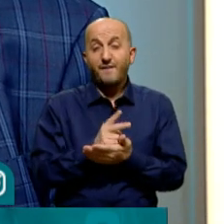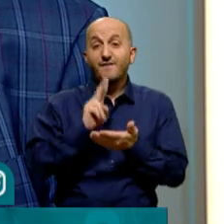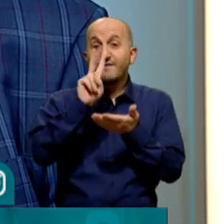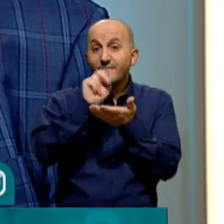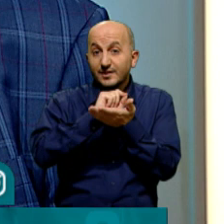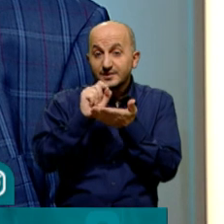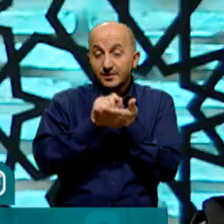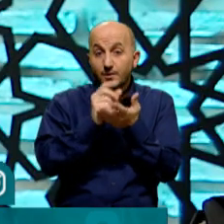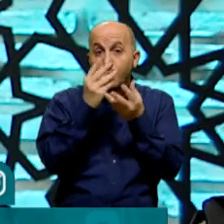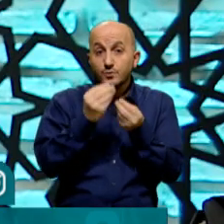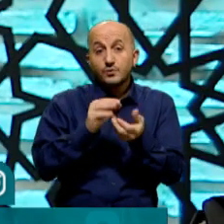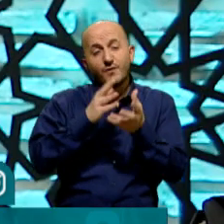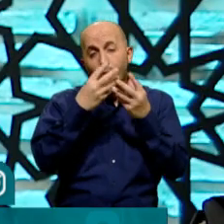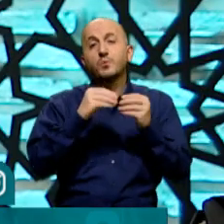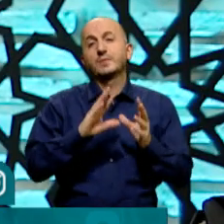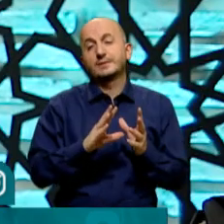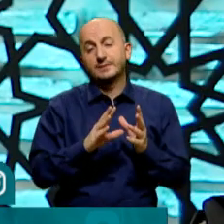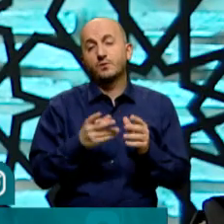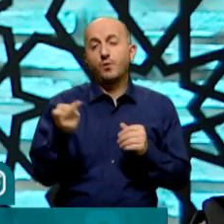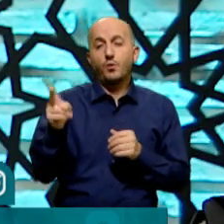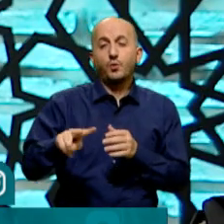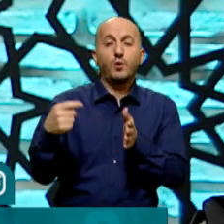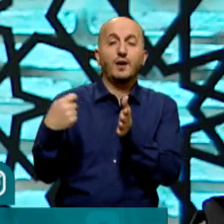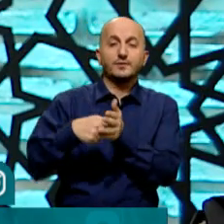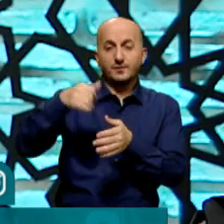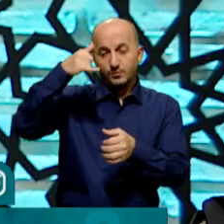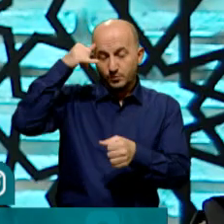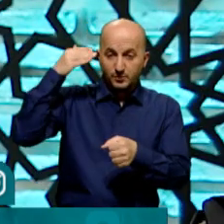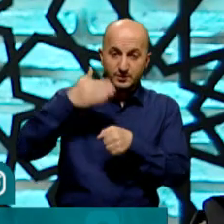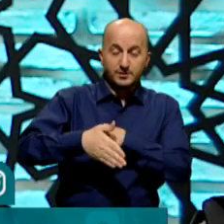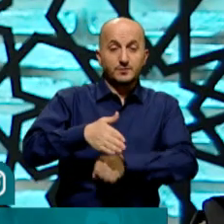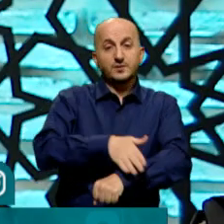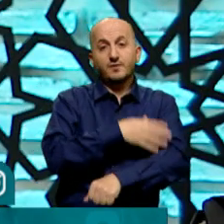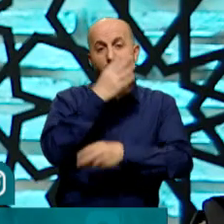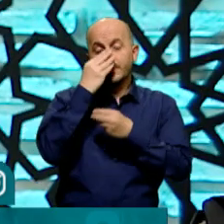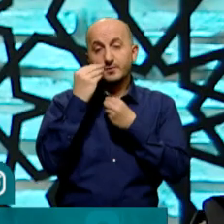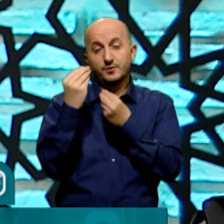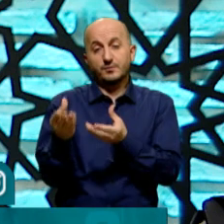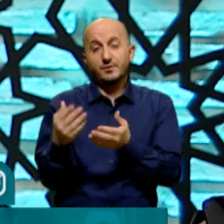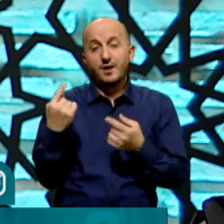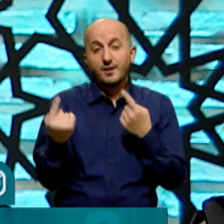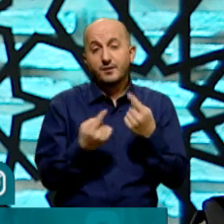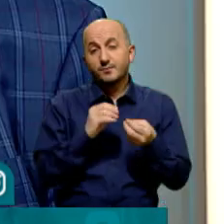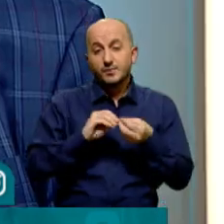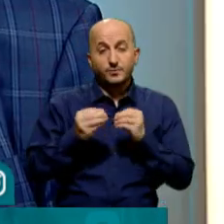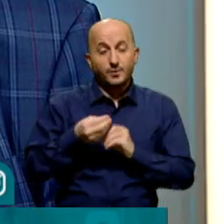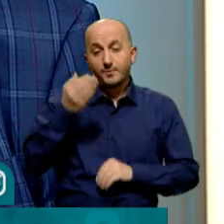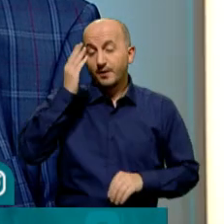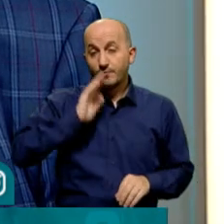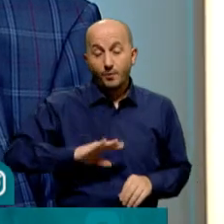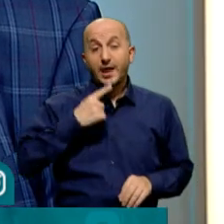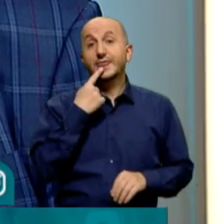vasiyeti olsun veya olmasın, ölü adına kurban kesip sevabını ona bağışlamakta herhangi bir sakınca yok